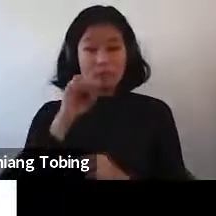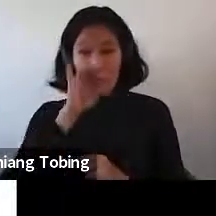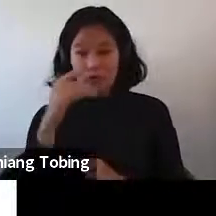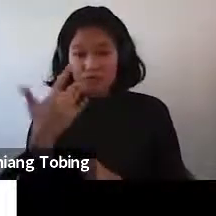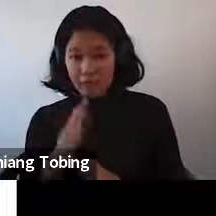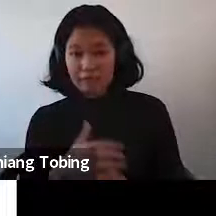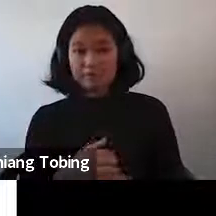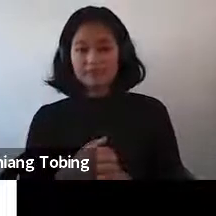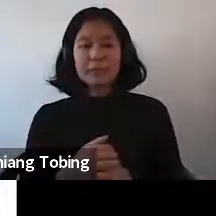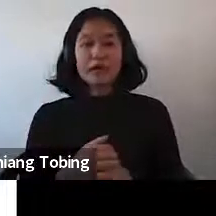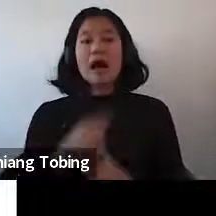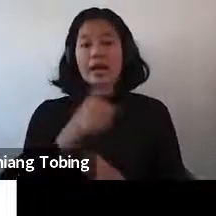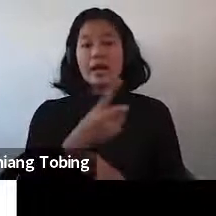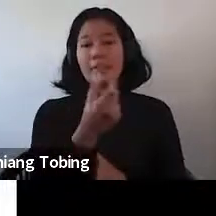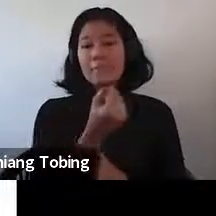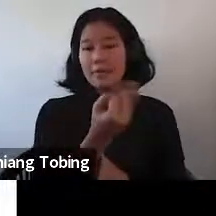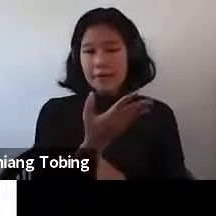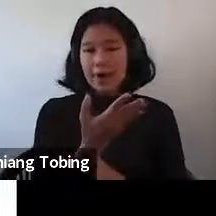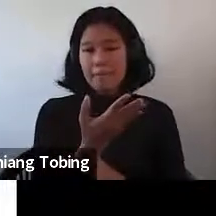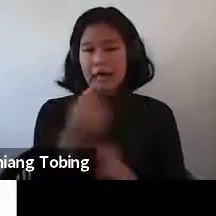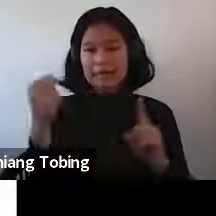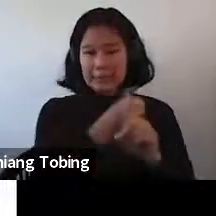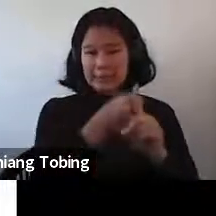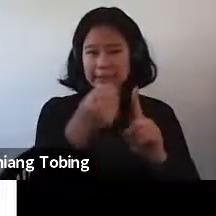sampaikan bahwa ada berbagai jenis kekerasan